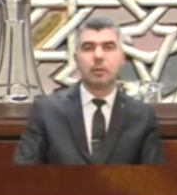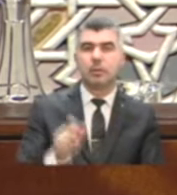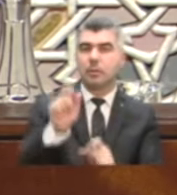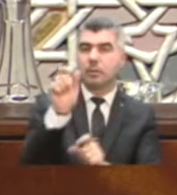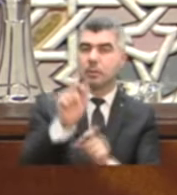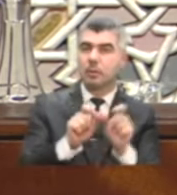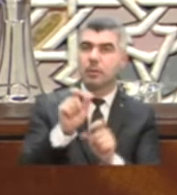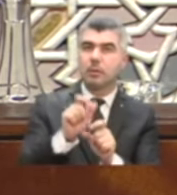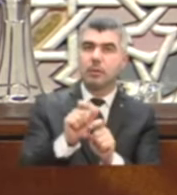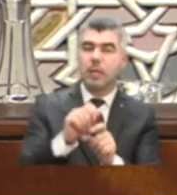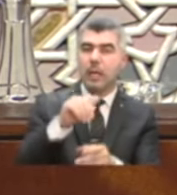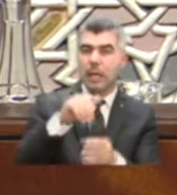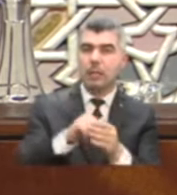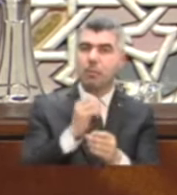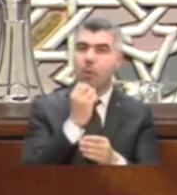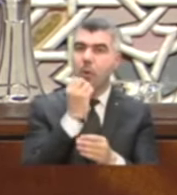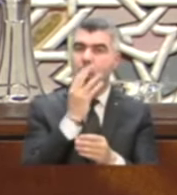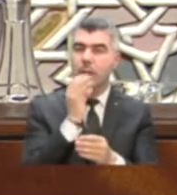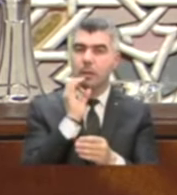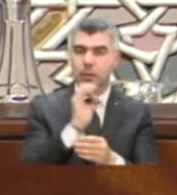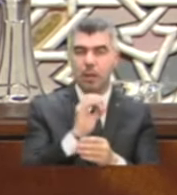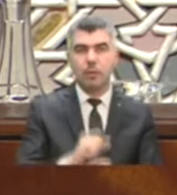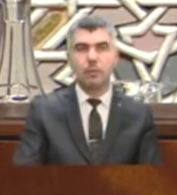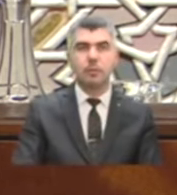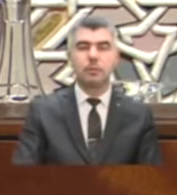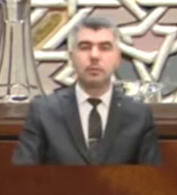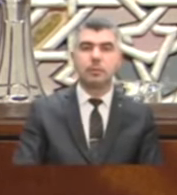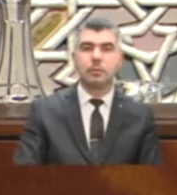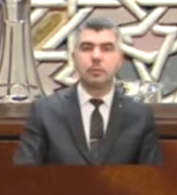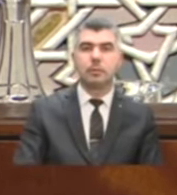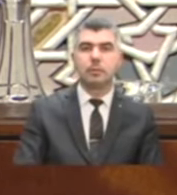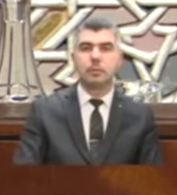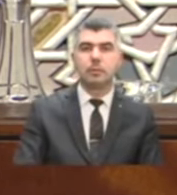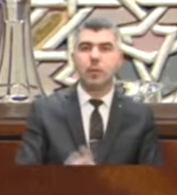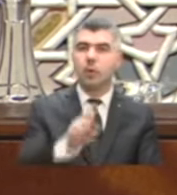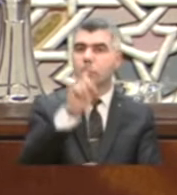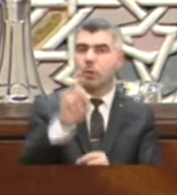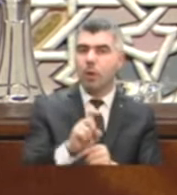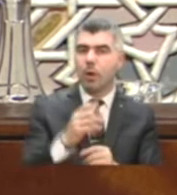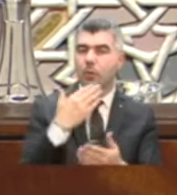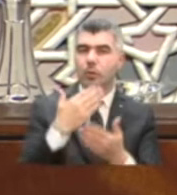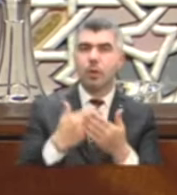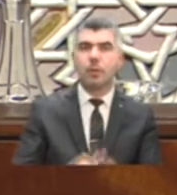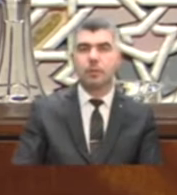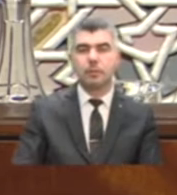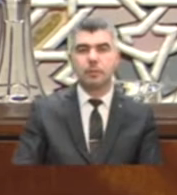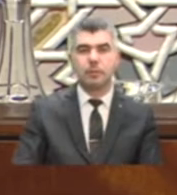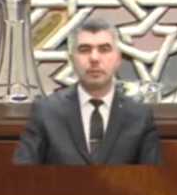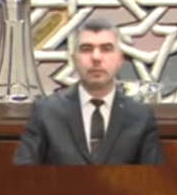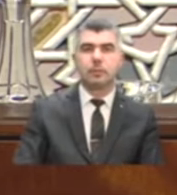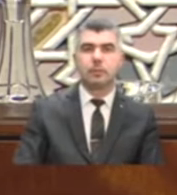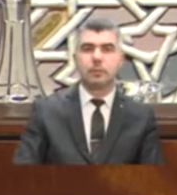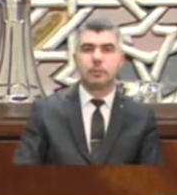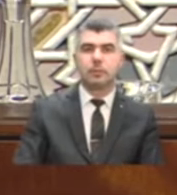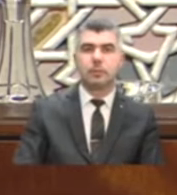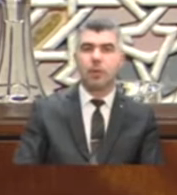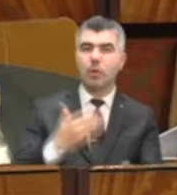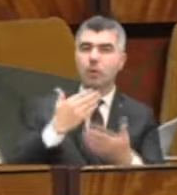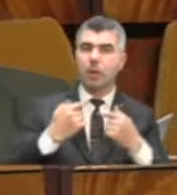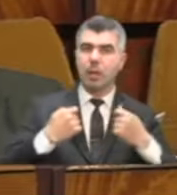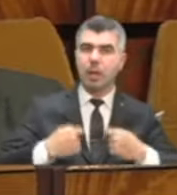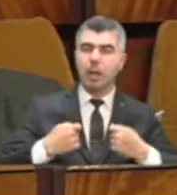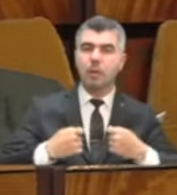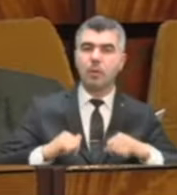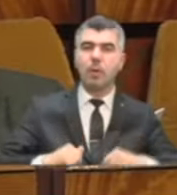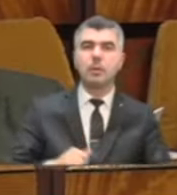محترمين من الفريق الاشتراكي المعارضة الاتحادية، فليتفضل أحد وضعي السؤال. مشكورا. شكرا سيد الرئيس.